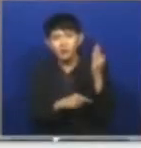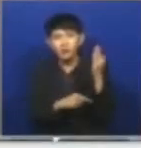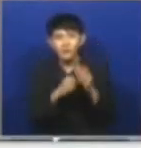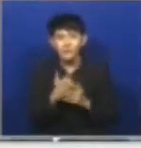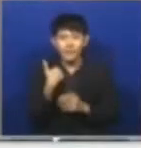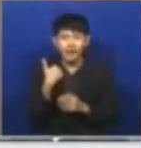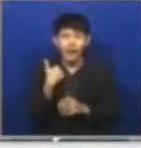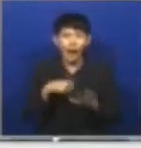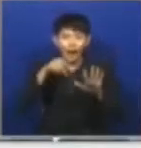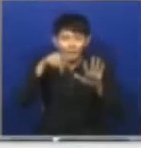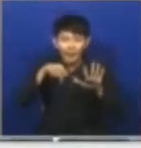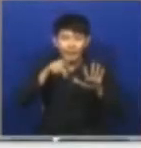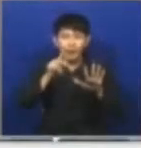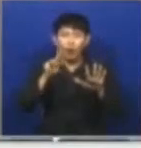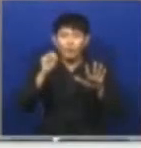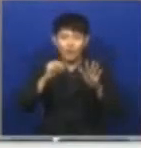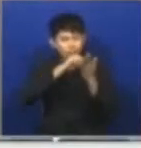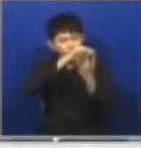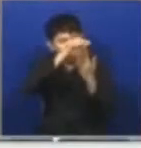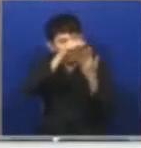5,000 กว่ากิโลเมต